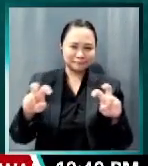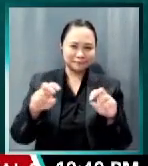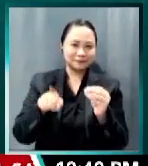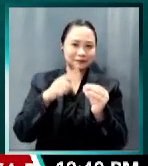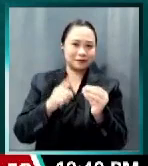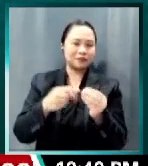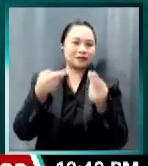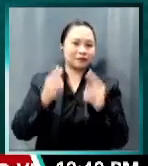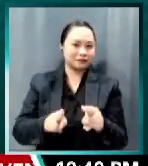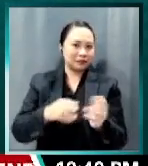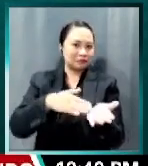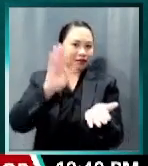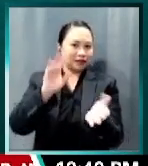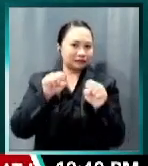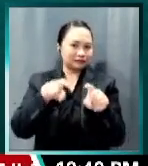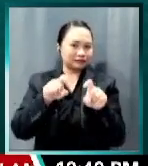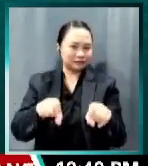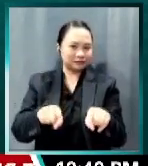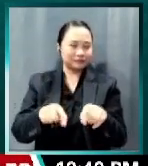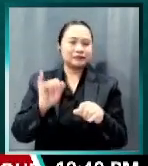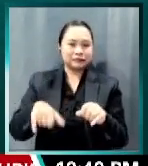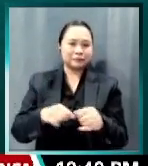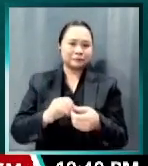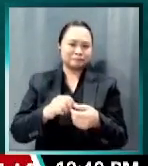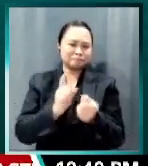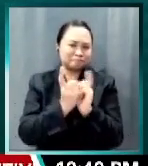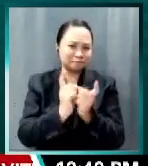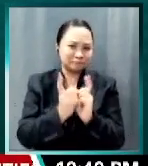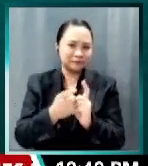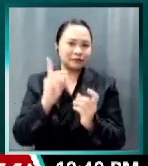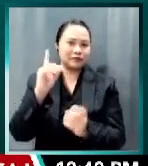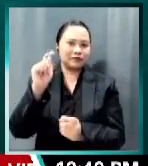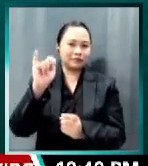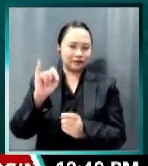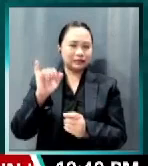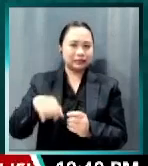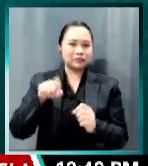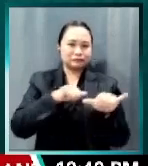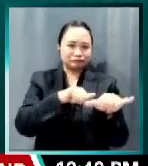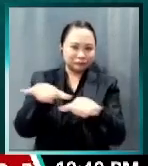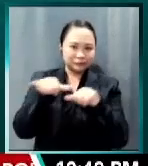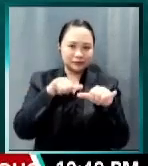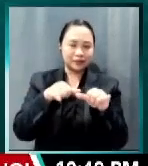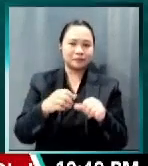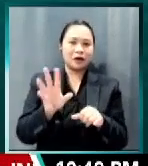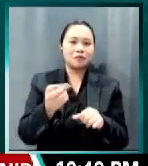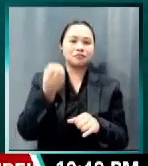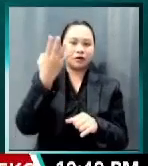Nakikipag-ugnayan na raw ang DTI para matiyak na makatwiran ang pagpepresyo sa mga produkto at serbisyo sa